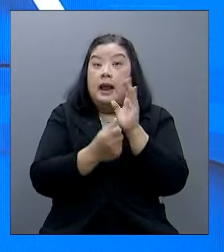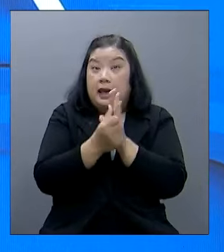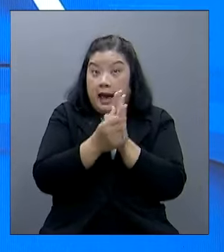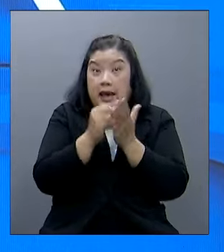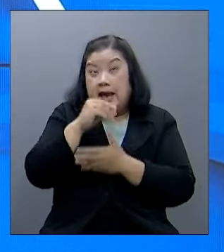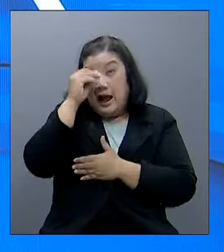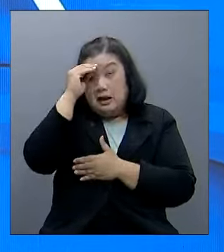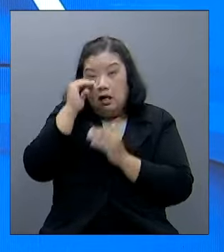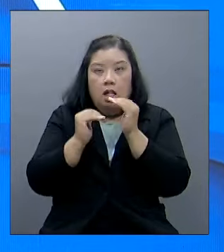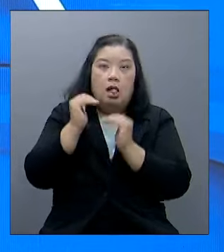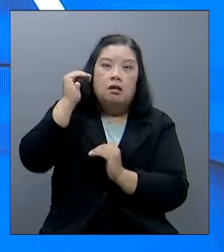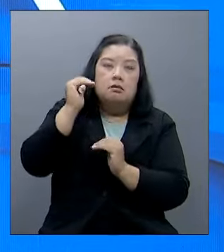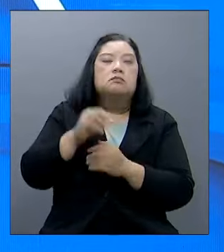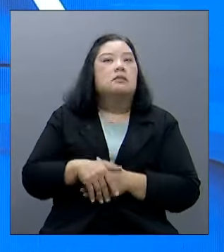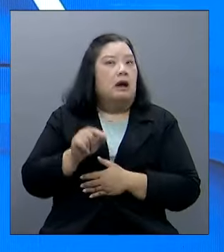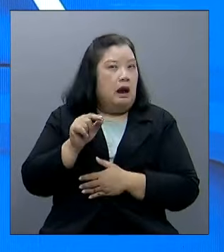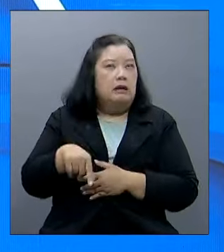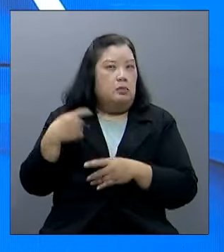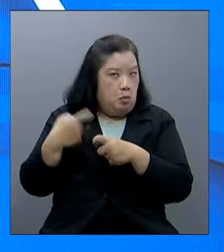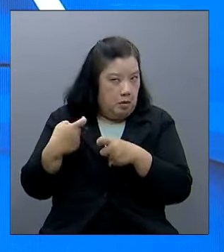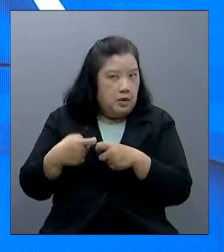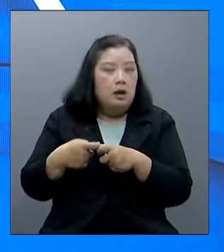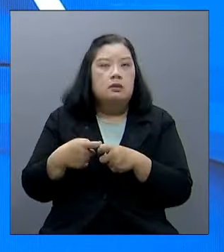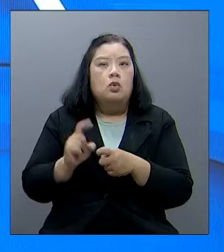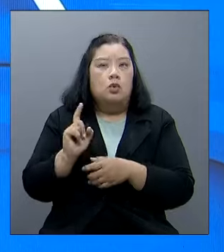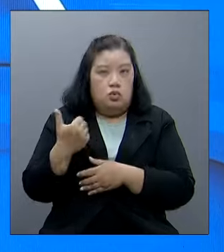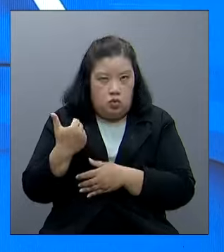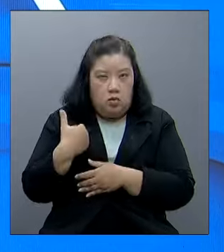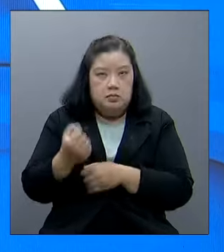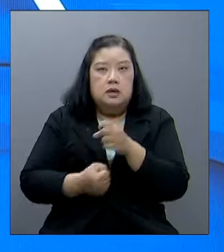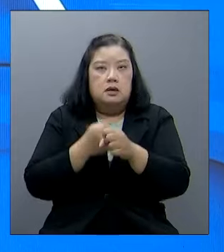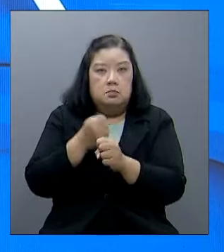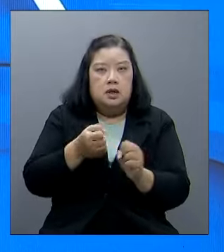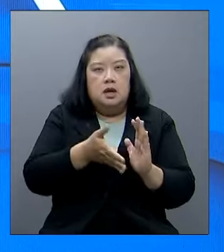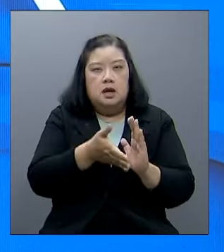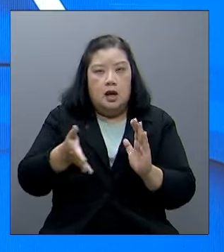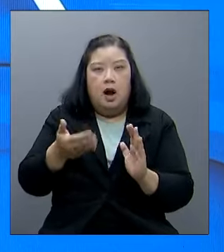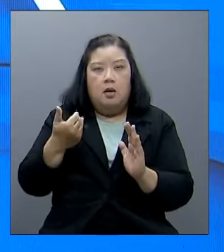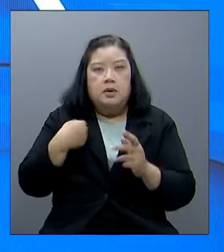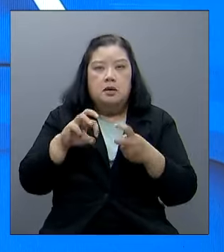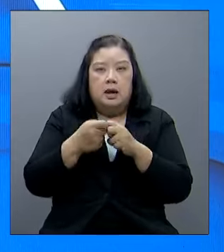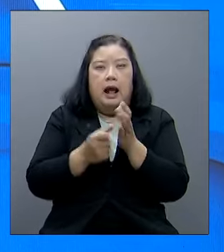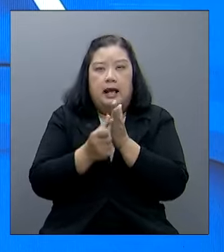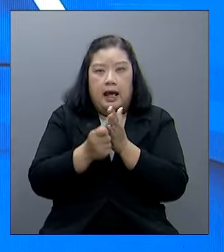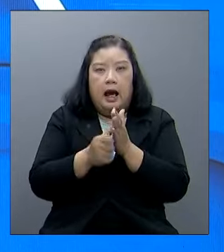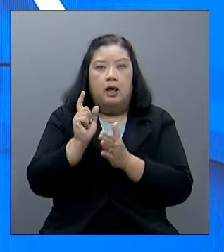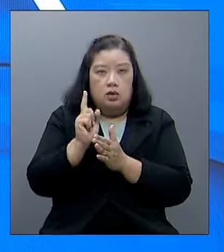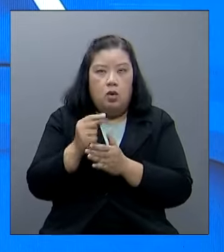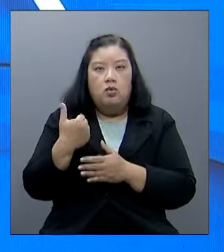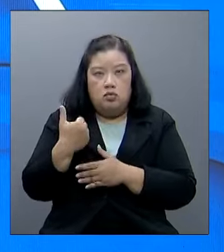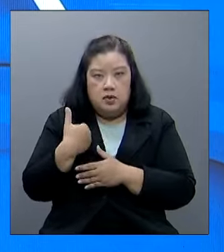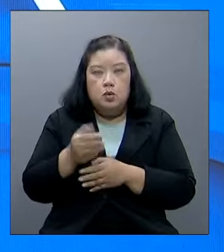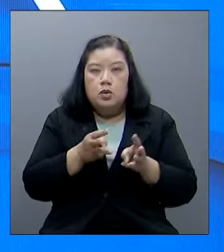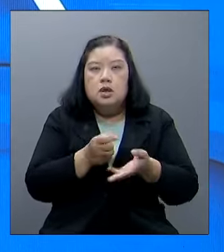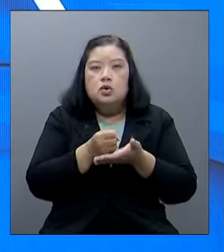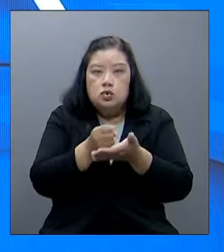ถือว่าค่อนข้างที่จะมีความซับซ้อนและต้องใช้ระยะเวลาเพราะว่ามันมีหลายมิติที่จำเป็นอย่างยิ่งที่ต้องได้รับการแก้ไข